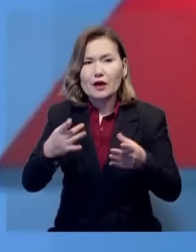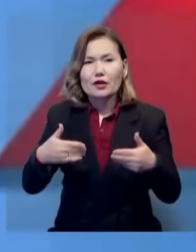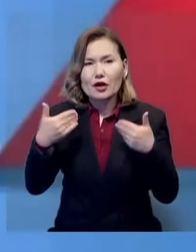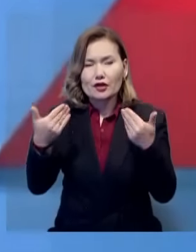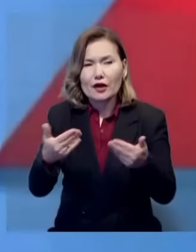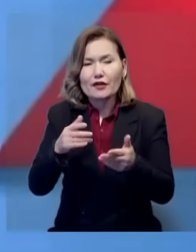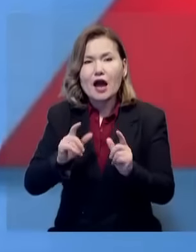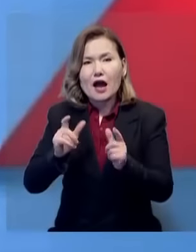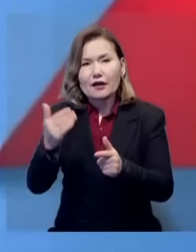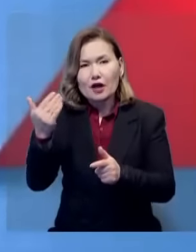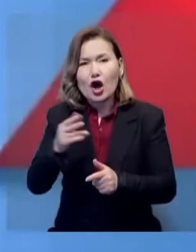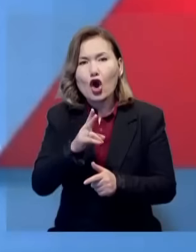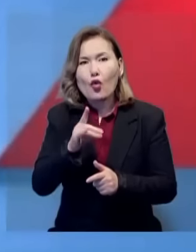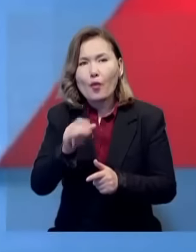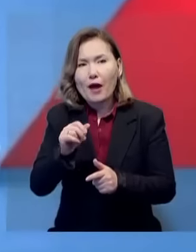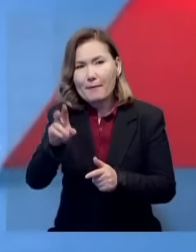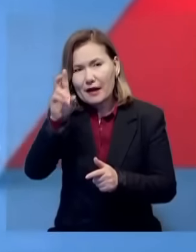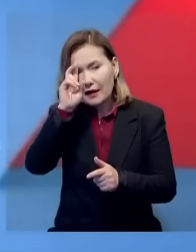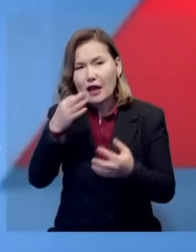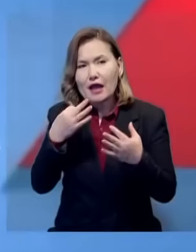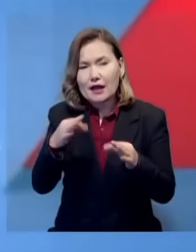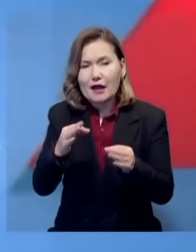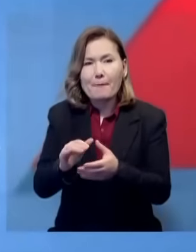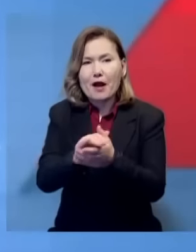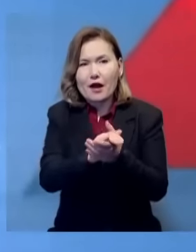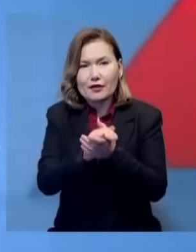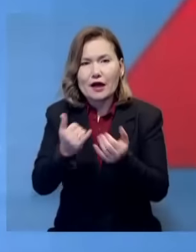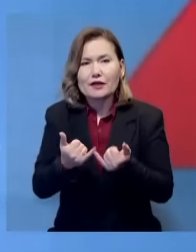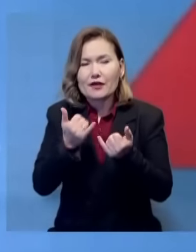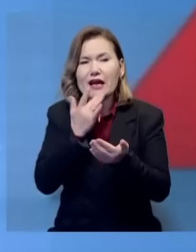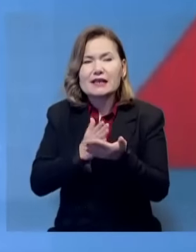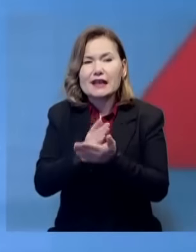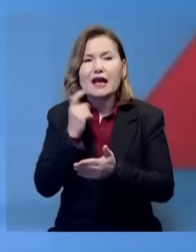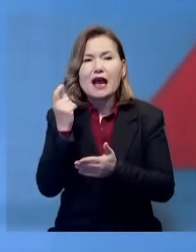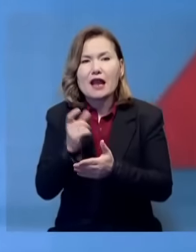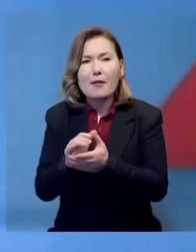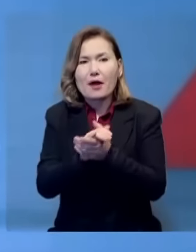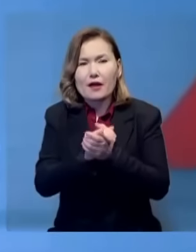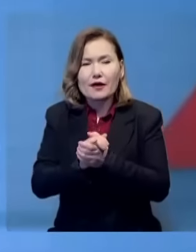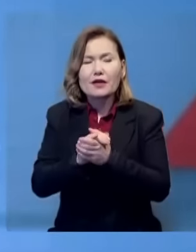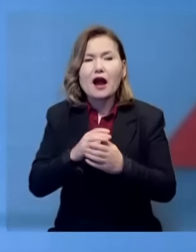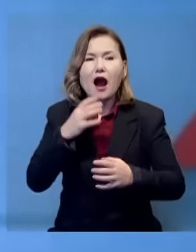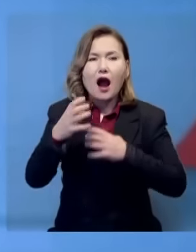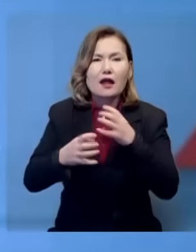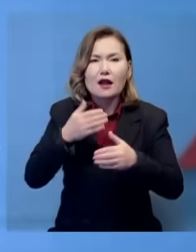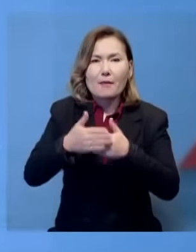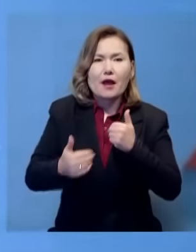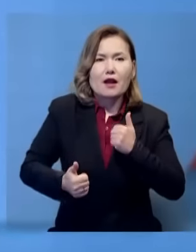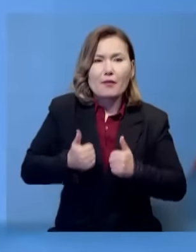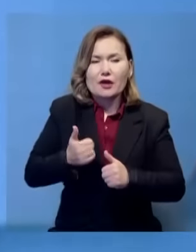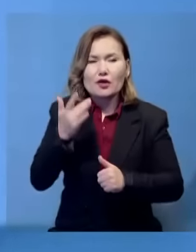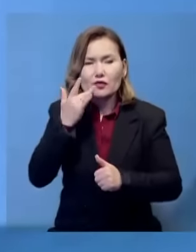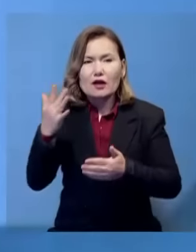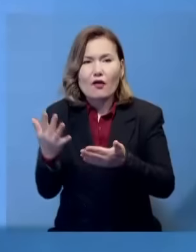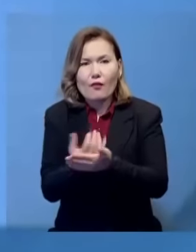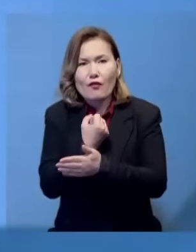Куба мемлекеті егемендік пен теңдікті қастерлей отырып, саяси экономикалық тұрақтылығы мен халықаралық беделін арттыруда қомақты